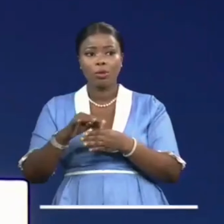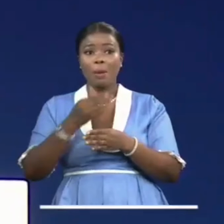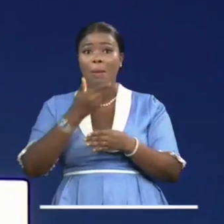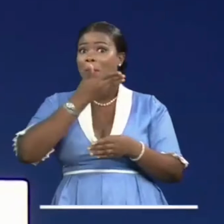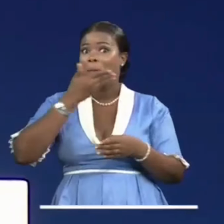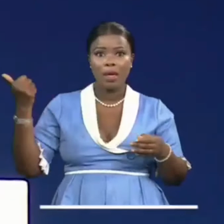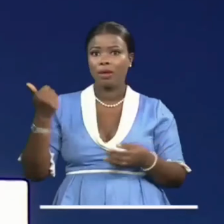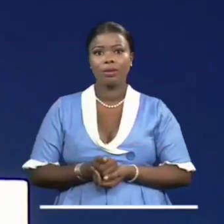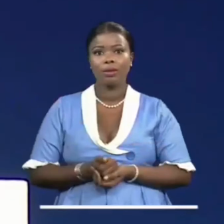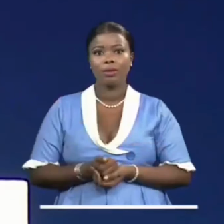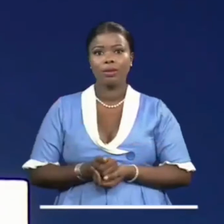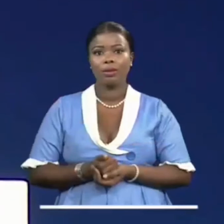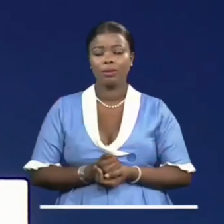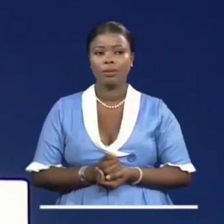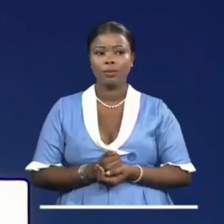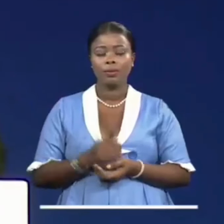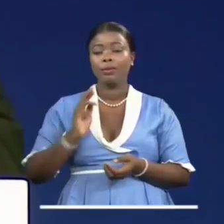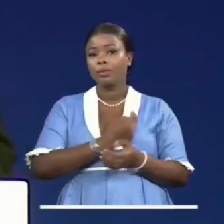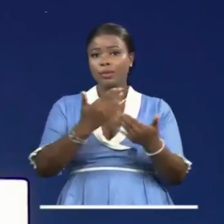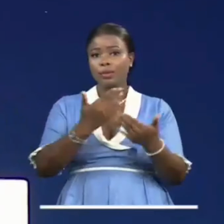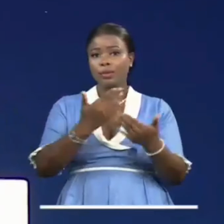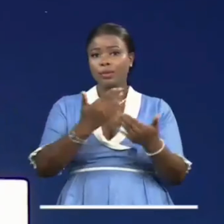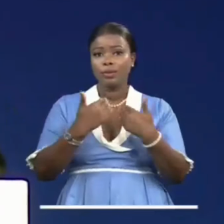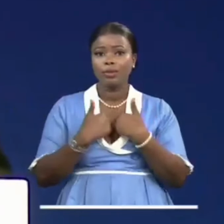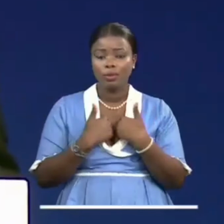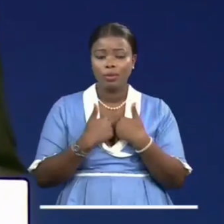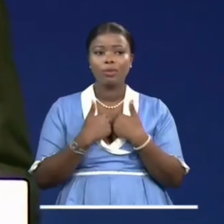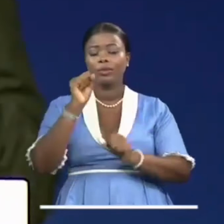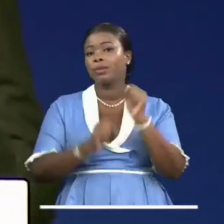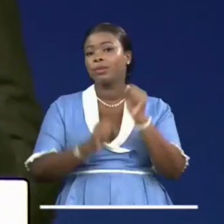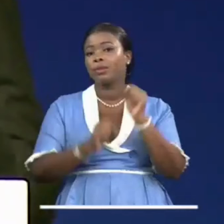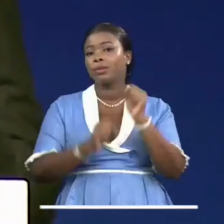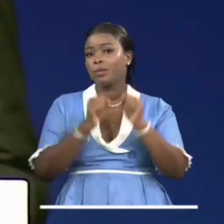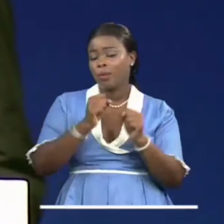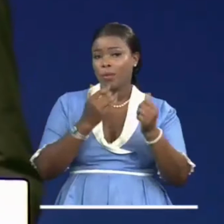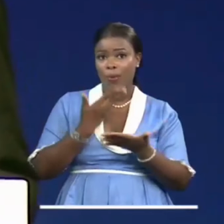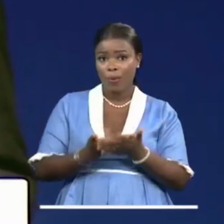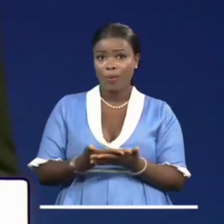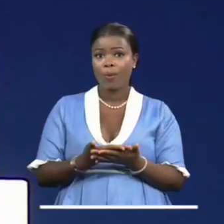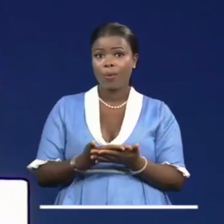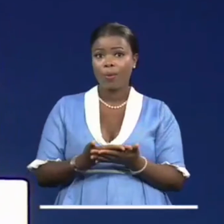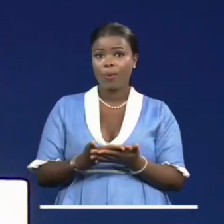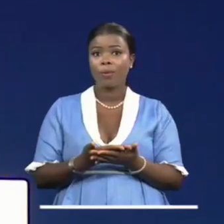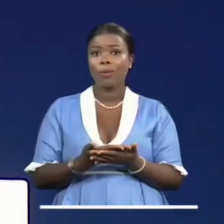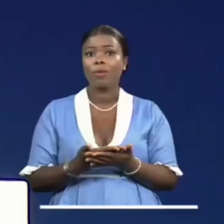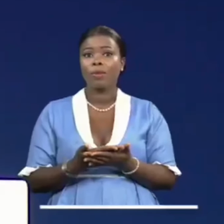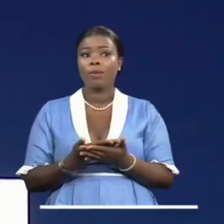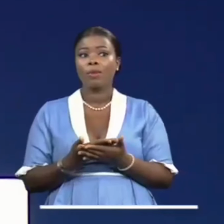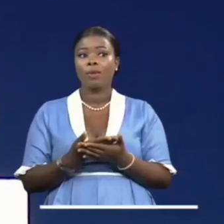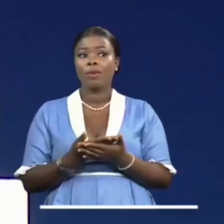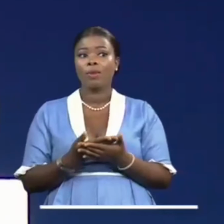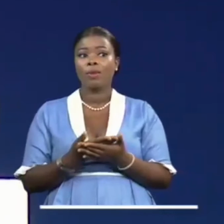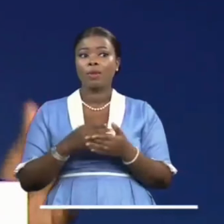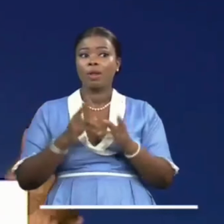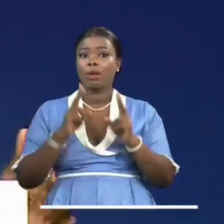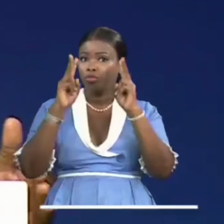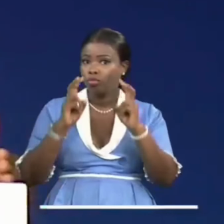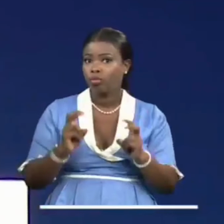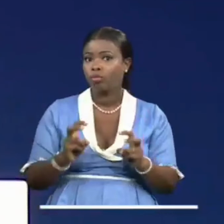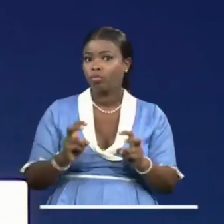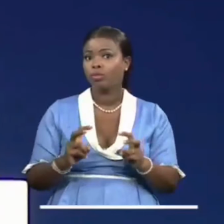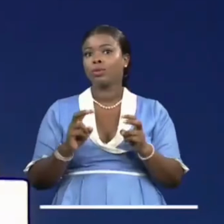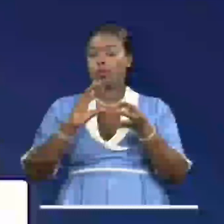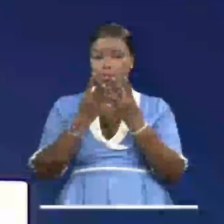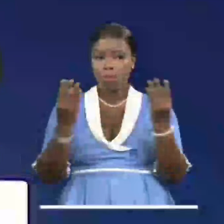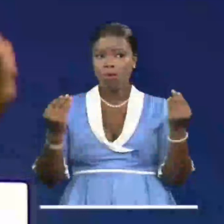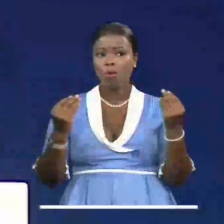qualité nous avons un système système classique nous l'avons vu dans le diagnostic il y a beaucoup de déperdition dans le système et il n'y a